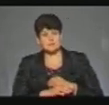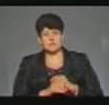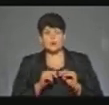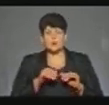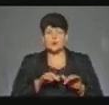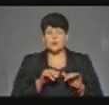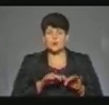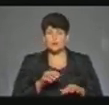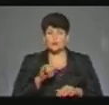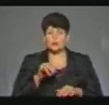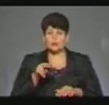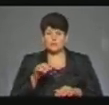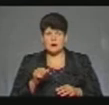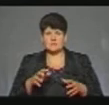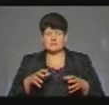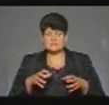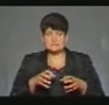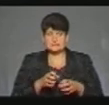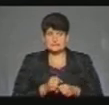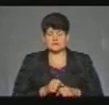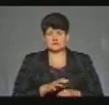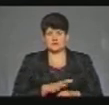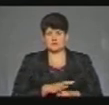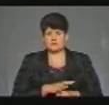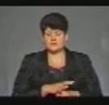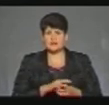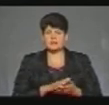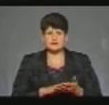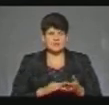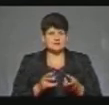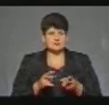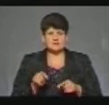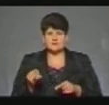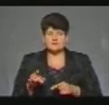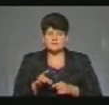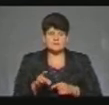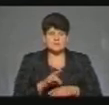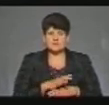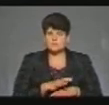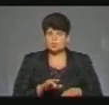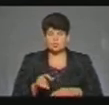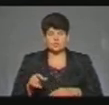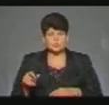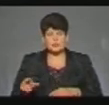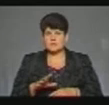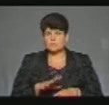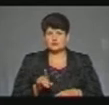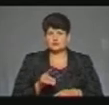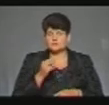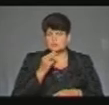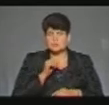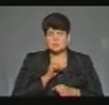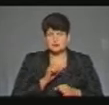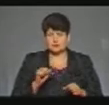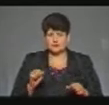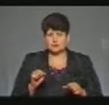був придушений польським підрозділом, власне, після акції «Вісла». Тому що далі просто лишатися в цих районах, де не було людей, не було чим харчуватися, не можна було. І